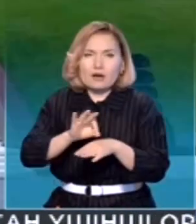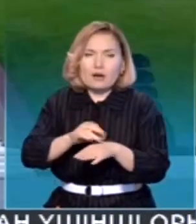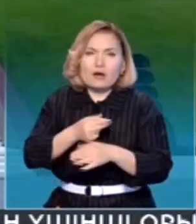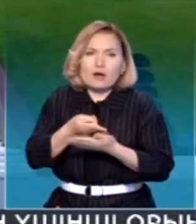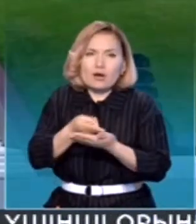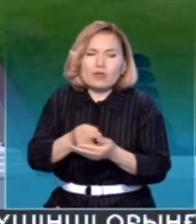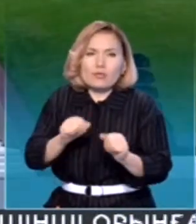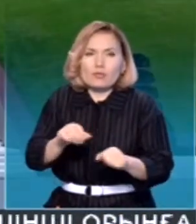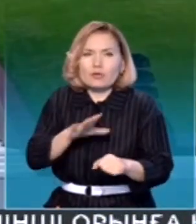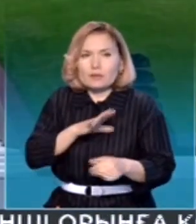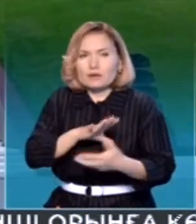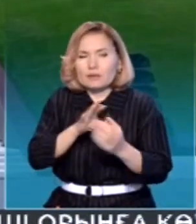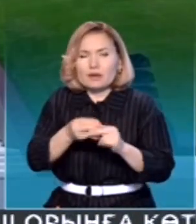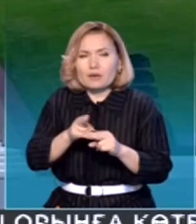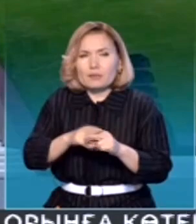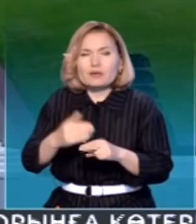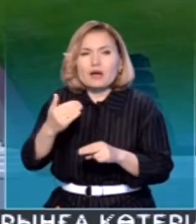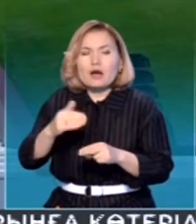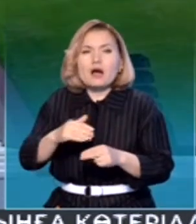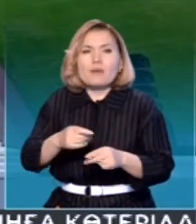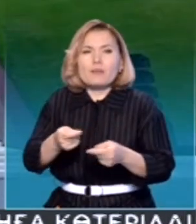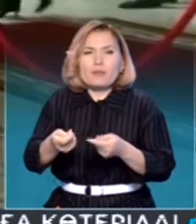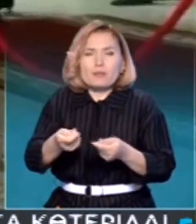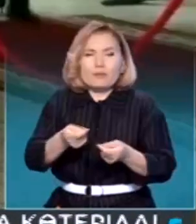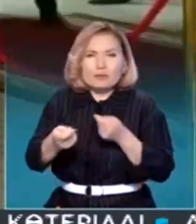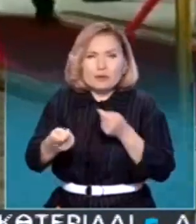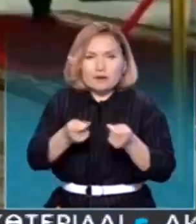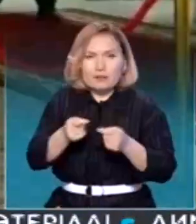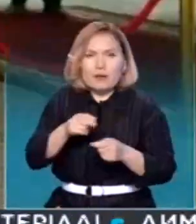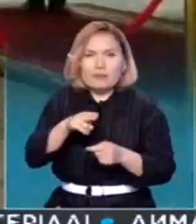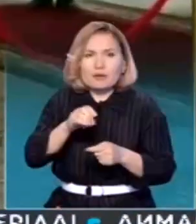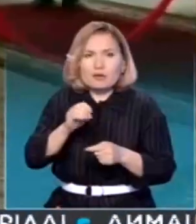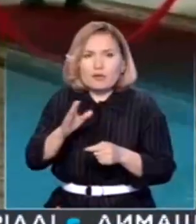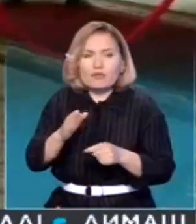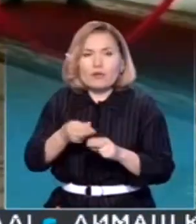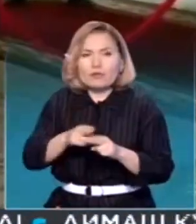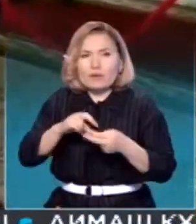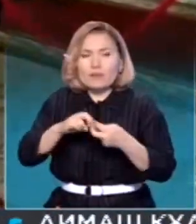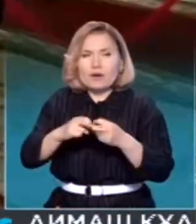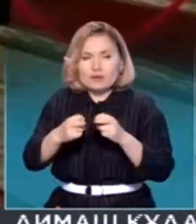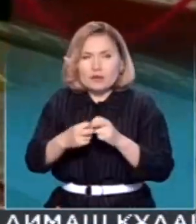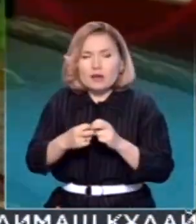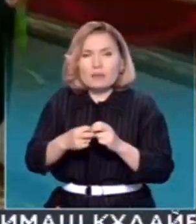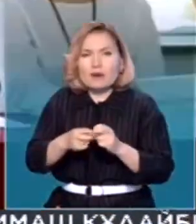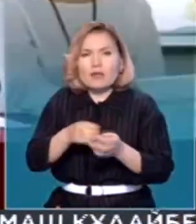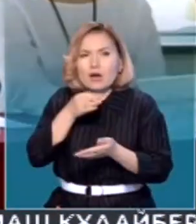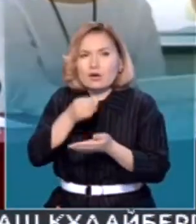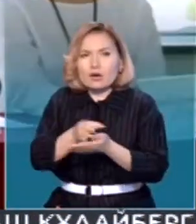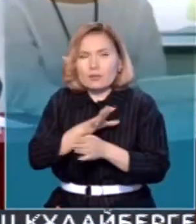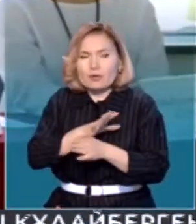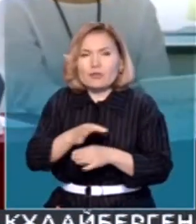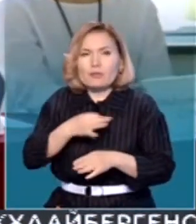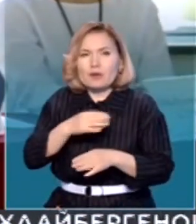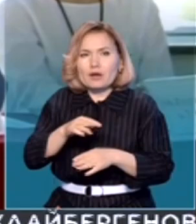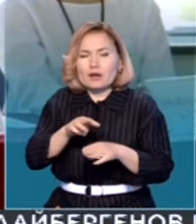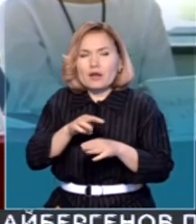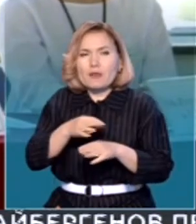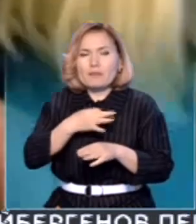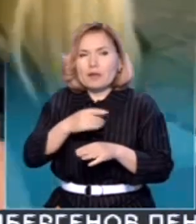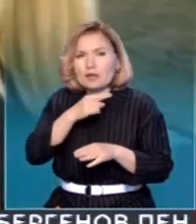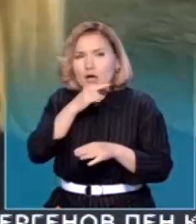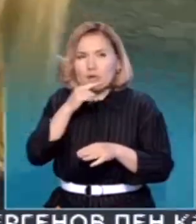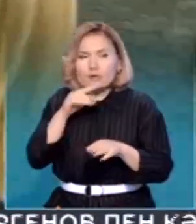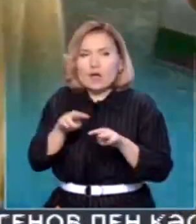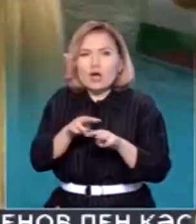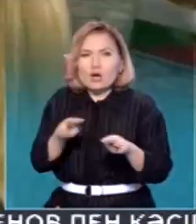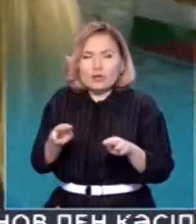деген болжам айтылып отыр. Кремльдің баспасөз хатшысы Дмитрий Песков бұл мәселеде Беларусь үкіметінің ресми мәлімдемесіне сүйенуге